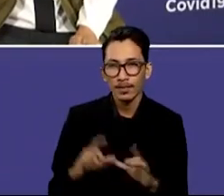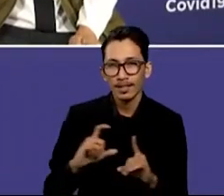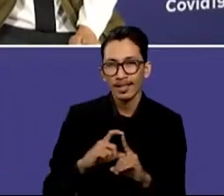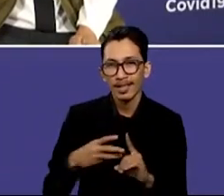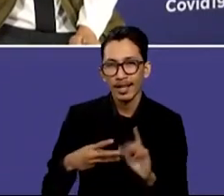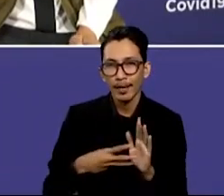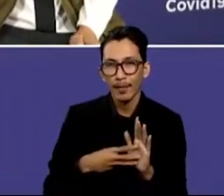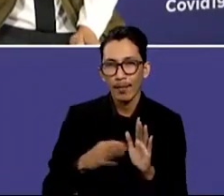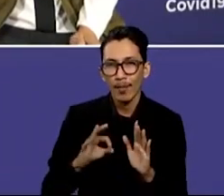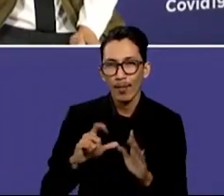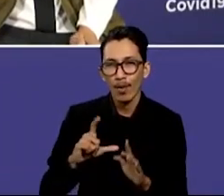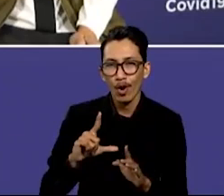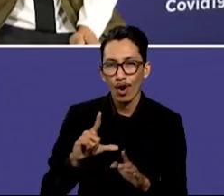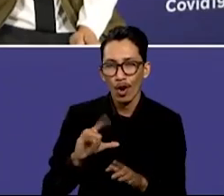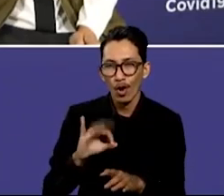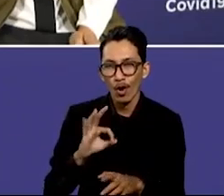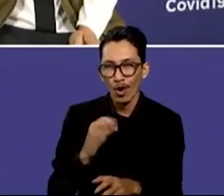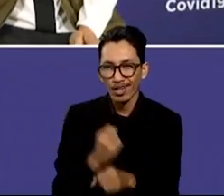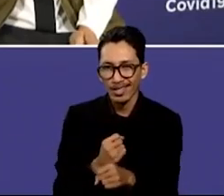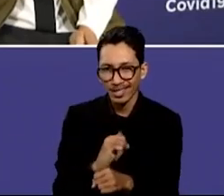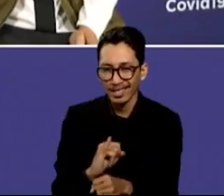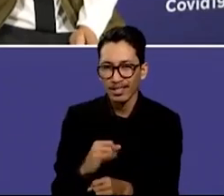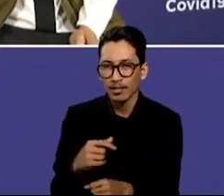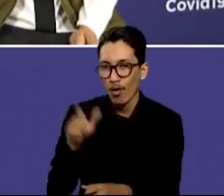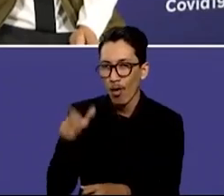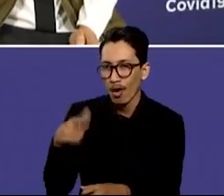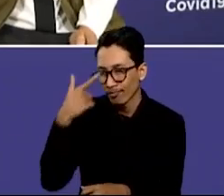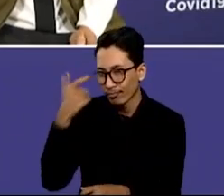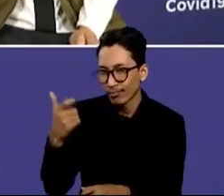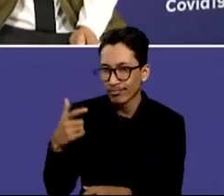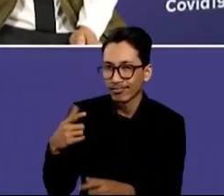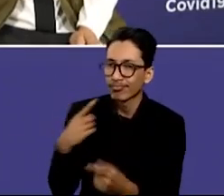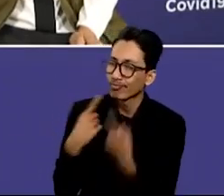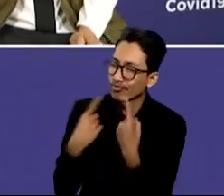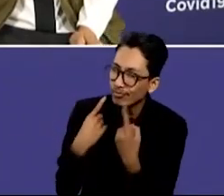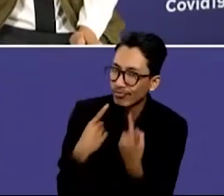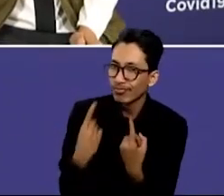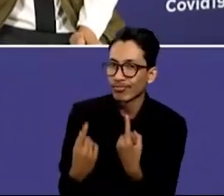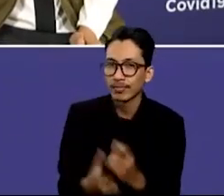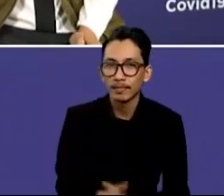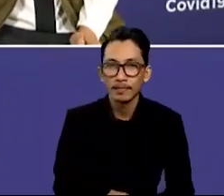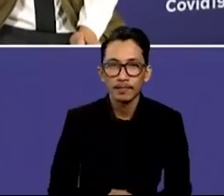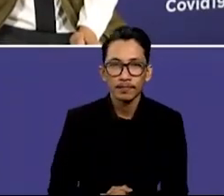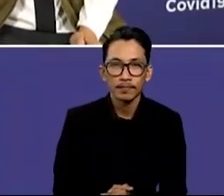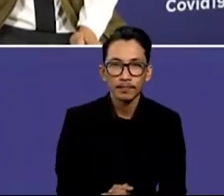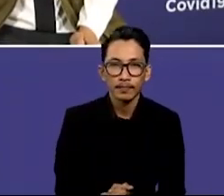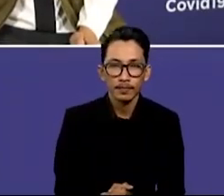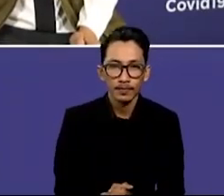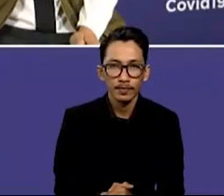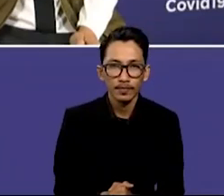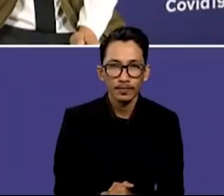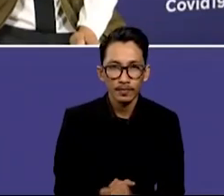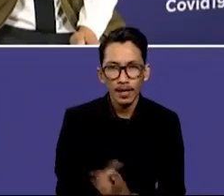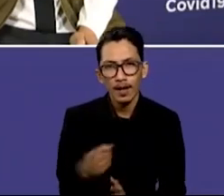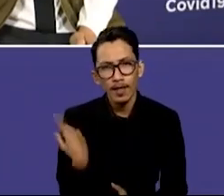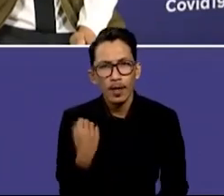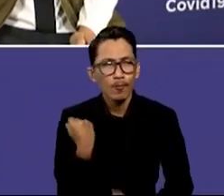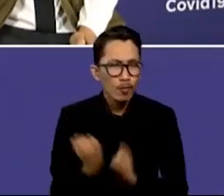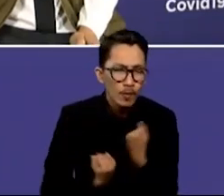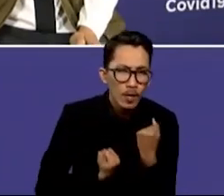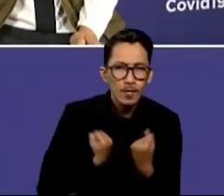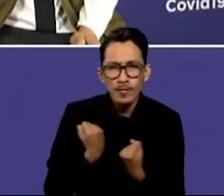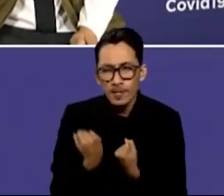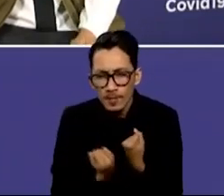Yang mengetahui tentang penyakit ini. Nah tentu saja kita berupaya untuk melakukan pencegahan